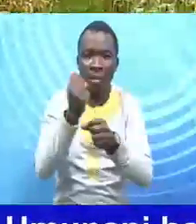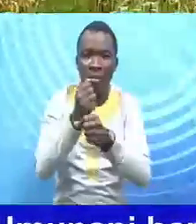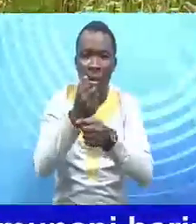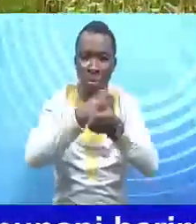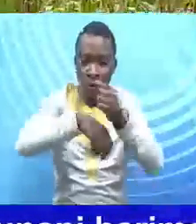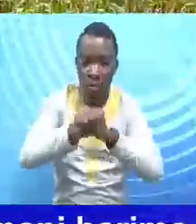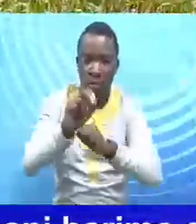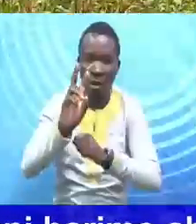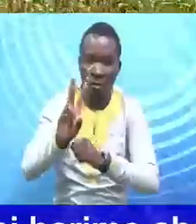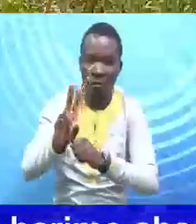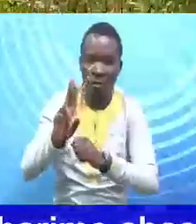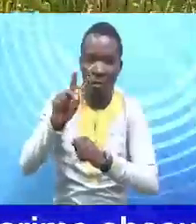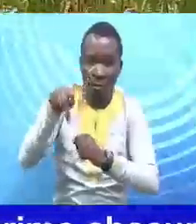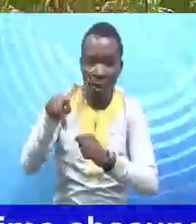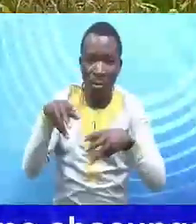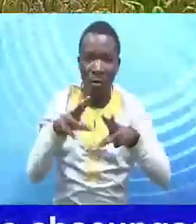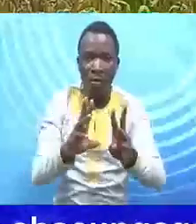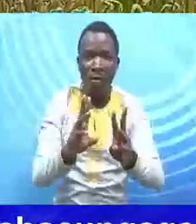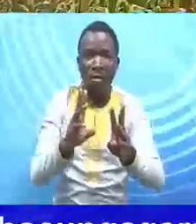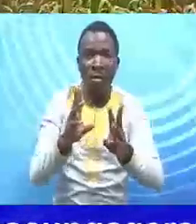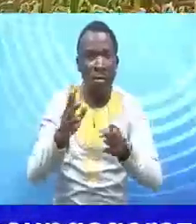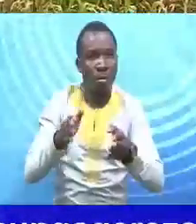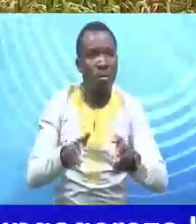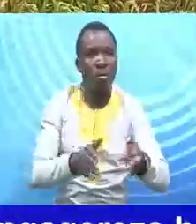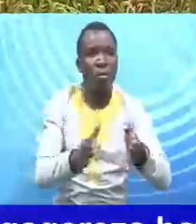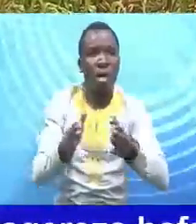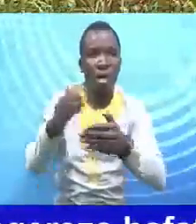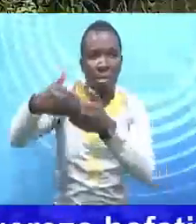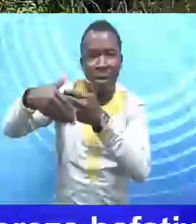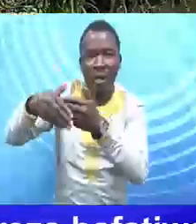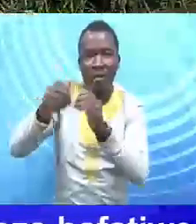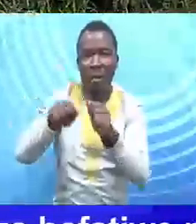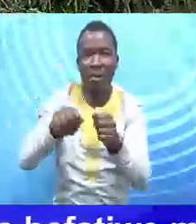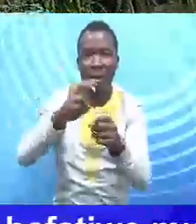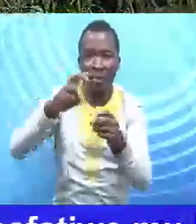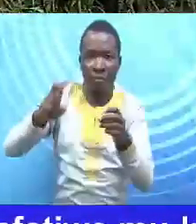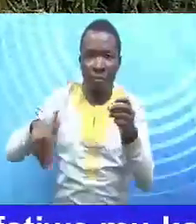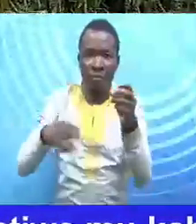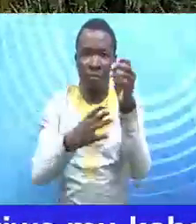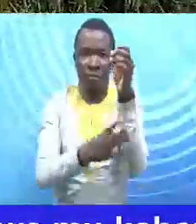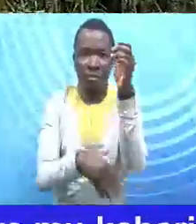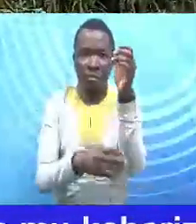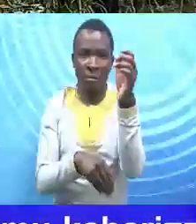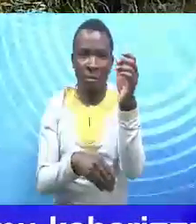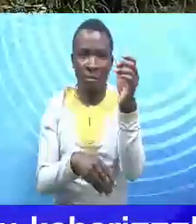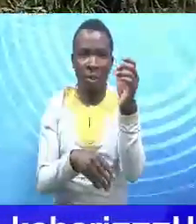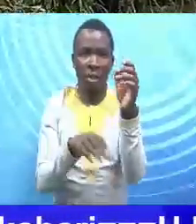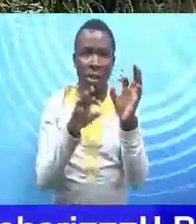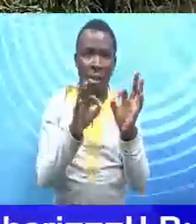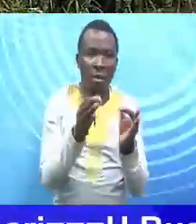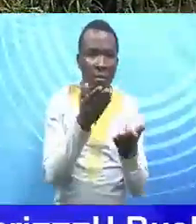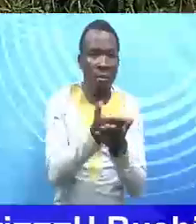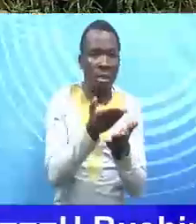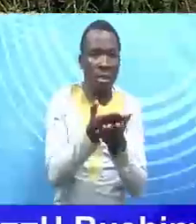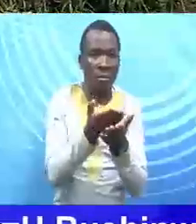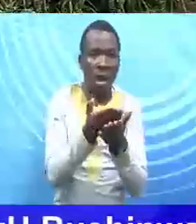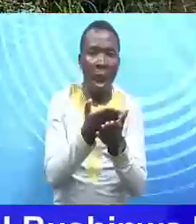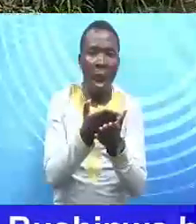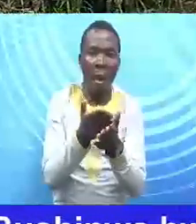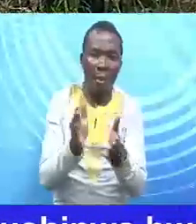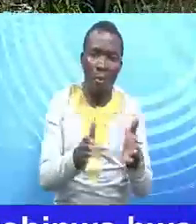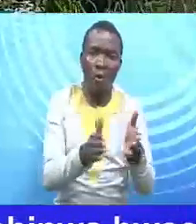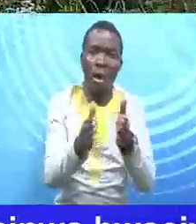mu rwego rwo kugira ngo uyu muhanda ubegerezwe bityo nabo bikure mu bukene icyo twasaba nuko nyine uyu muhanda wakabiteshwa